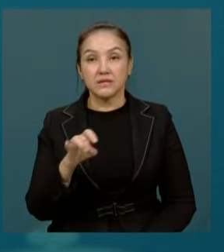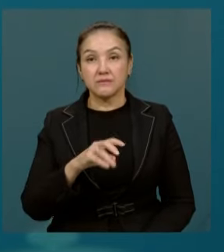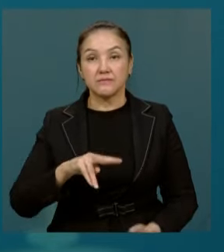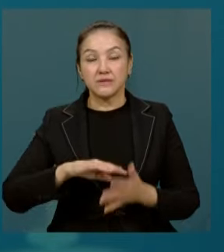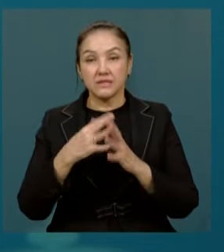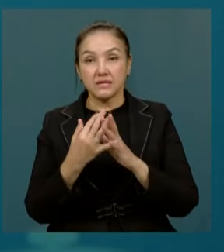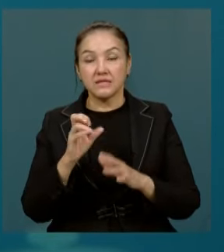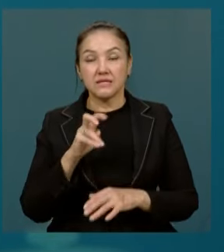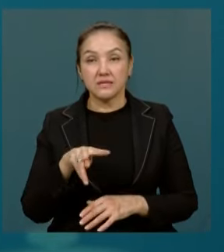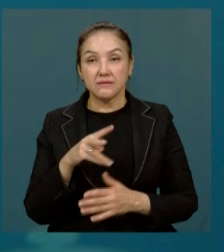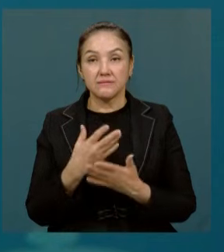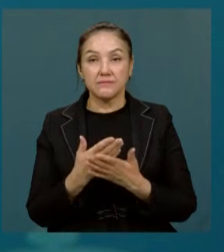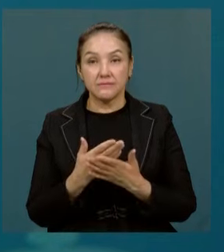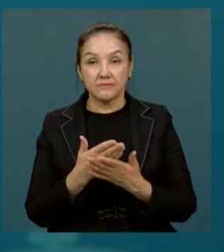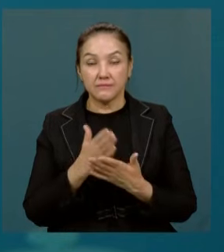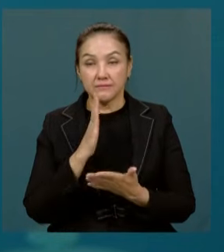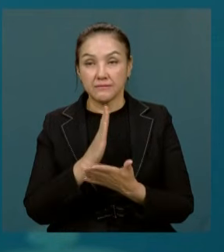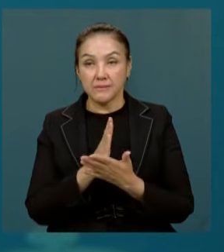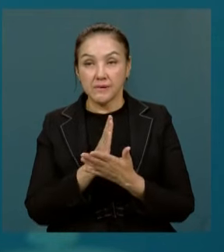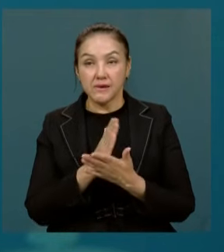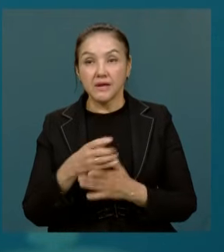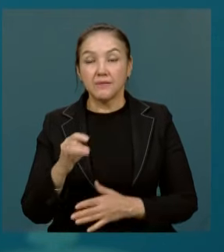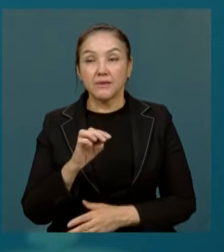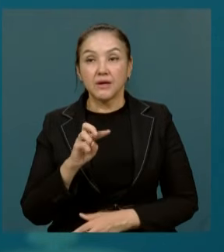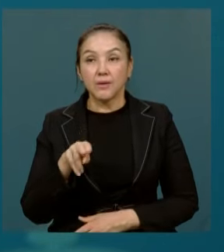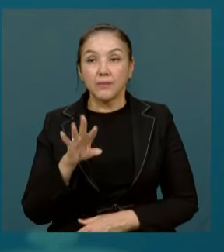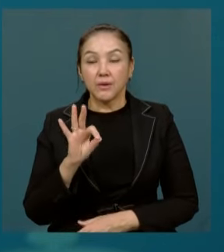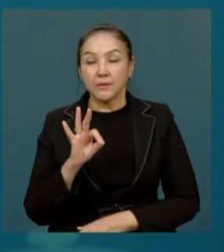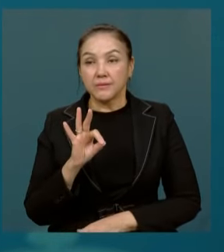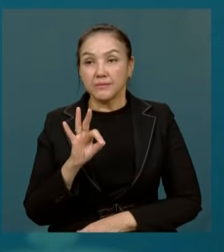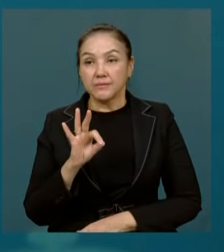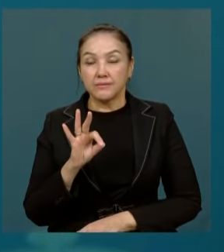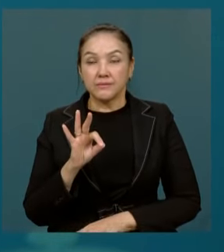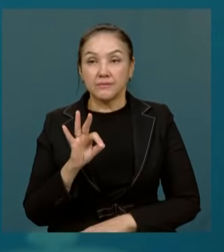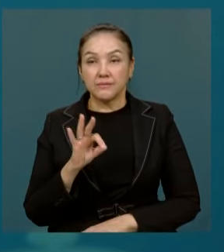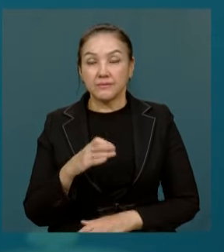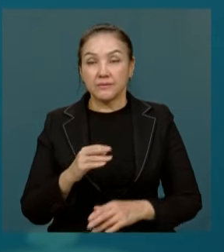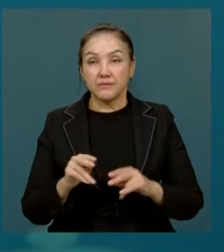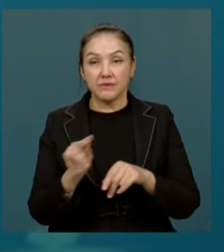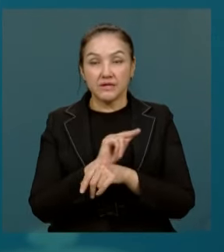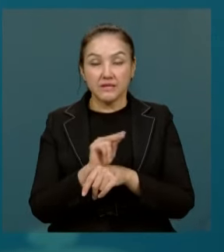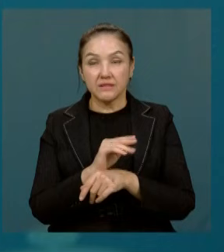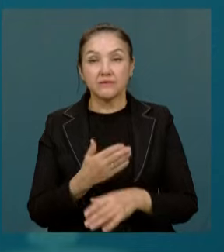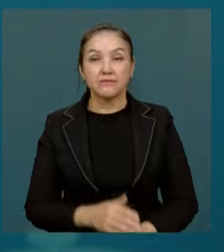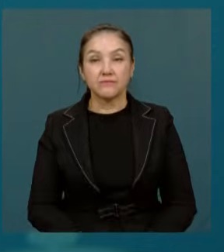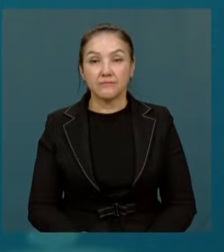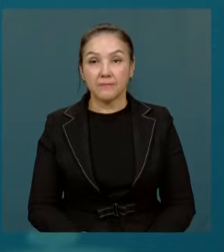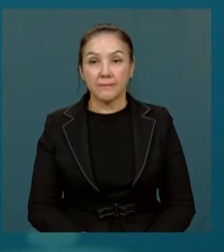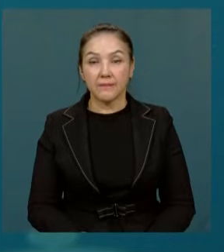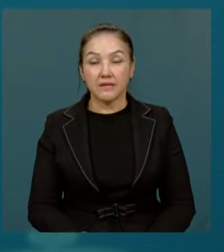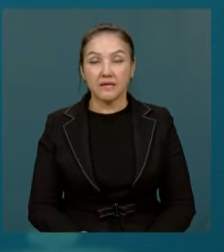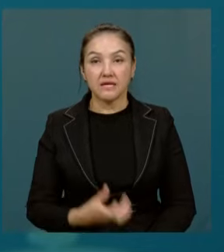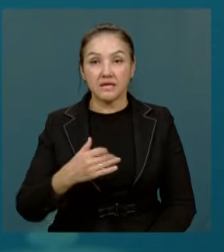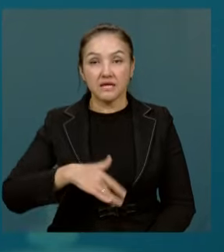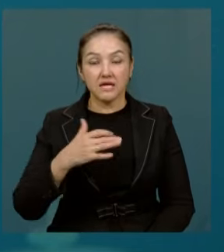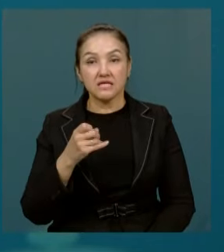Каратал а проект по восстановлению сетей